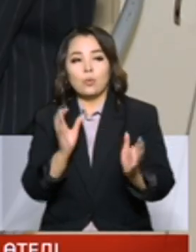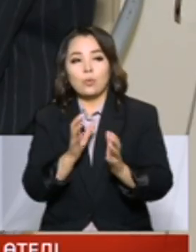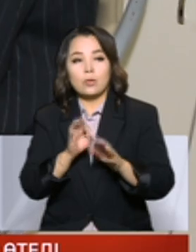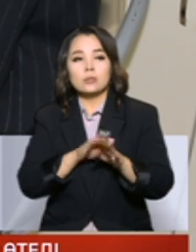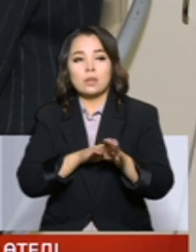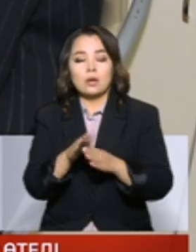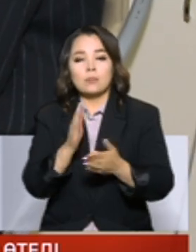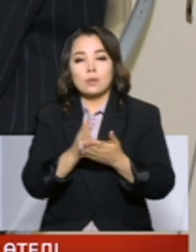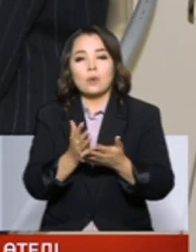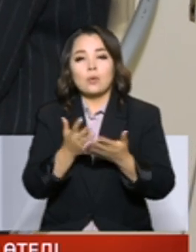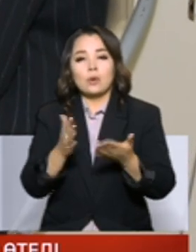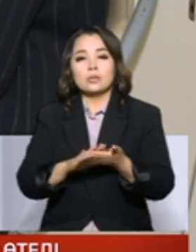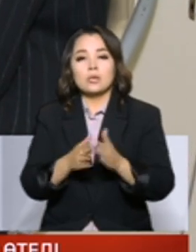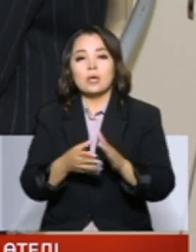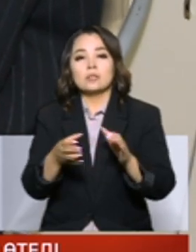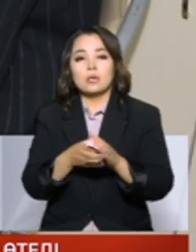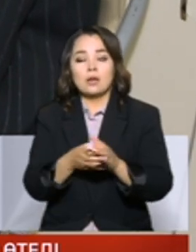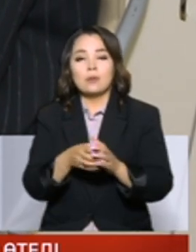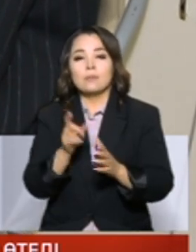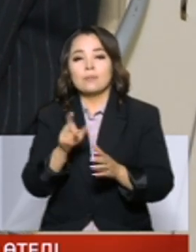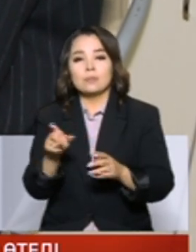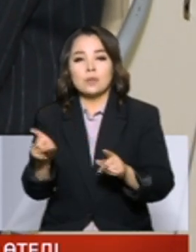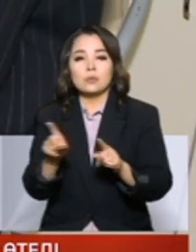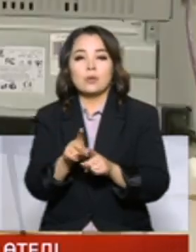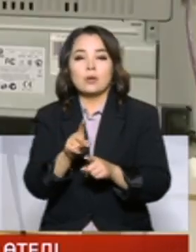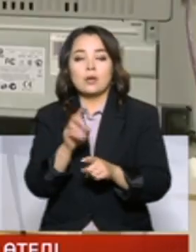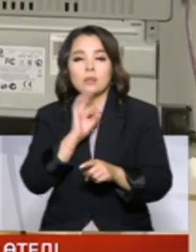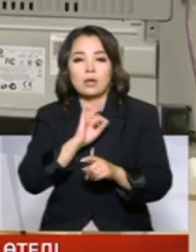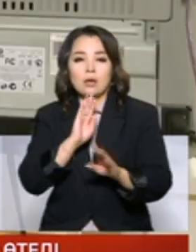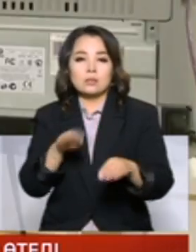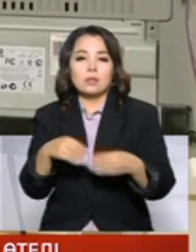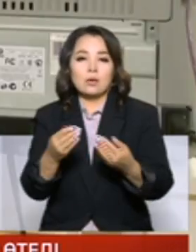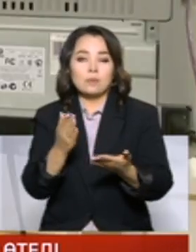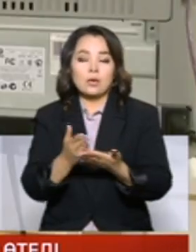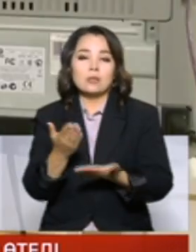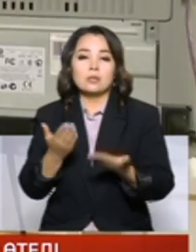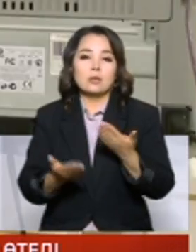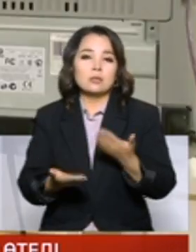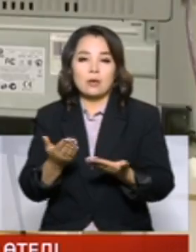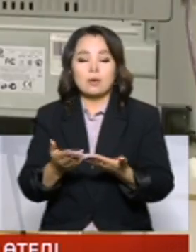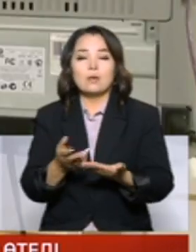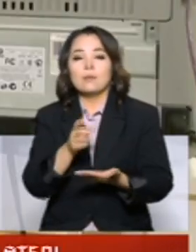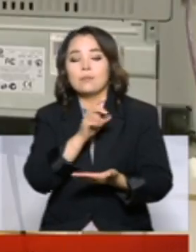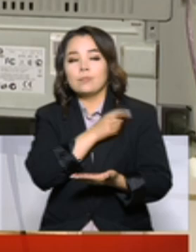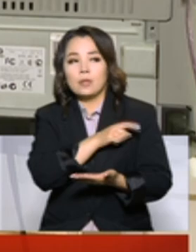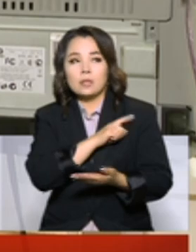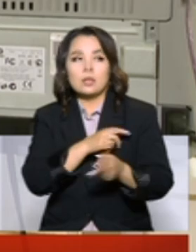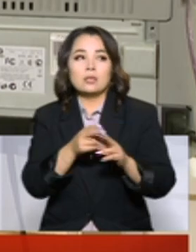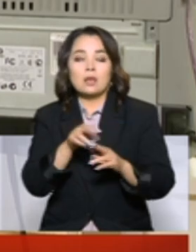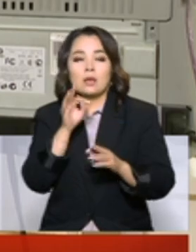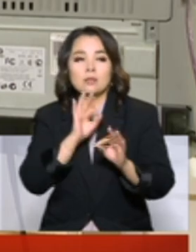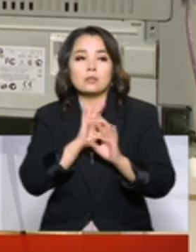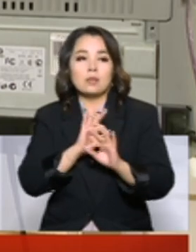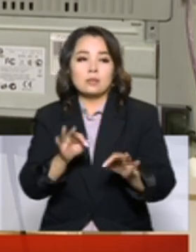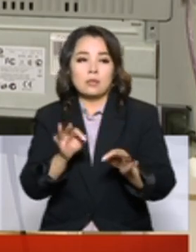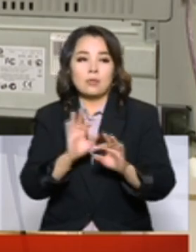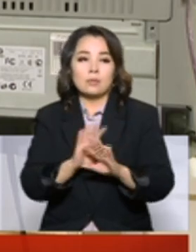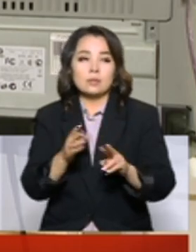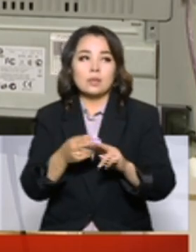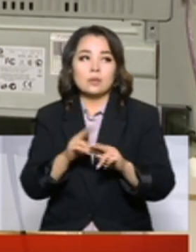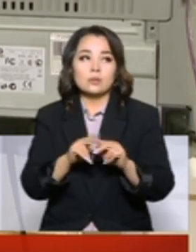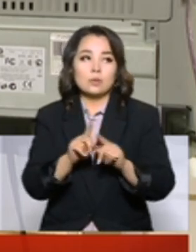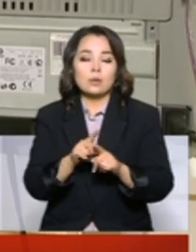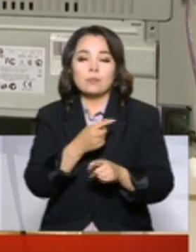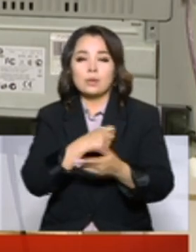жатқанда, мысалы көп жағдайда пациенттерге дәрі назначить етеді. Егер де пациент дәріні дұрыс ішпей жүрген кезде, біз